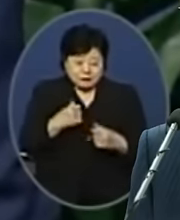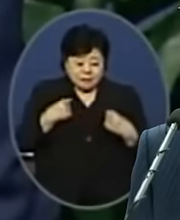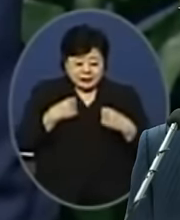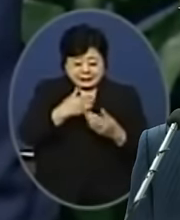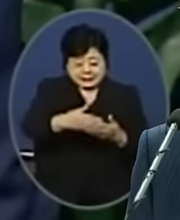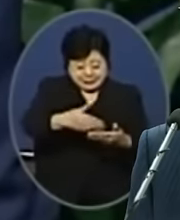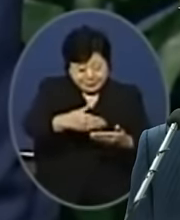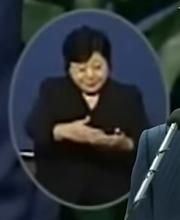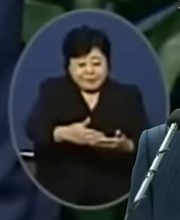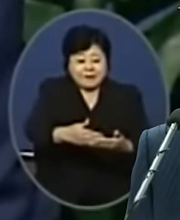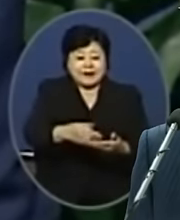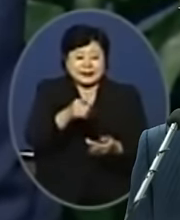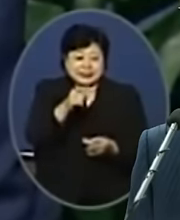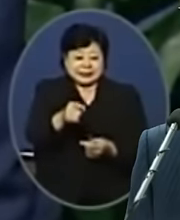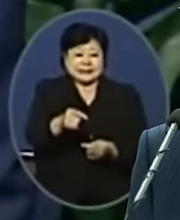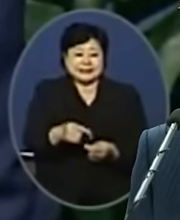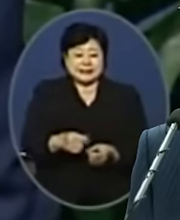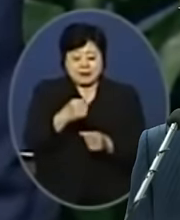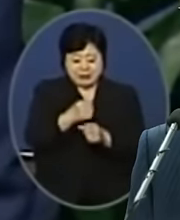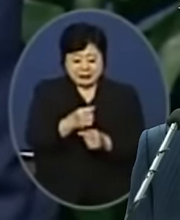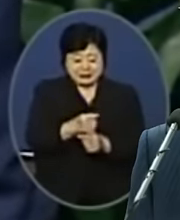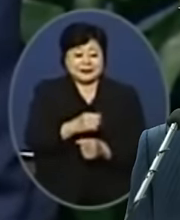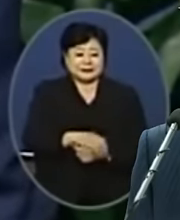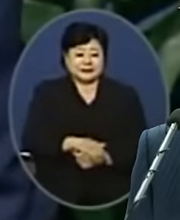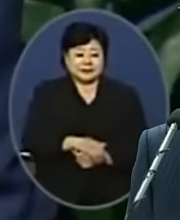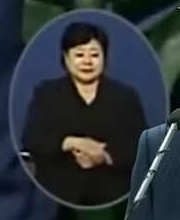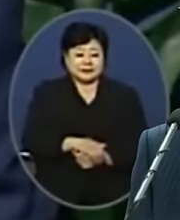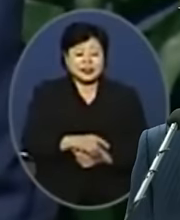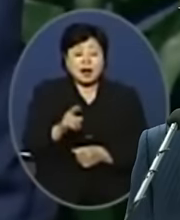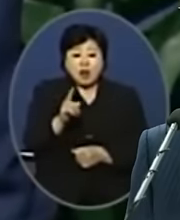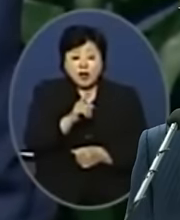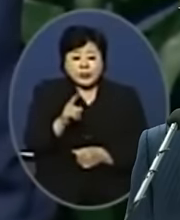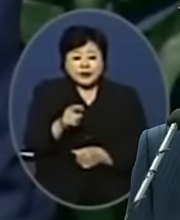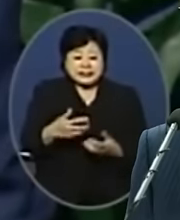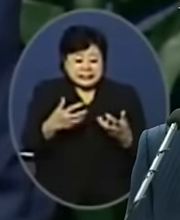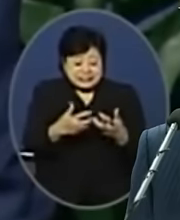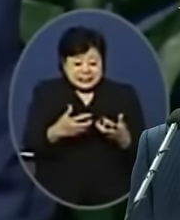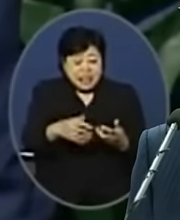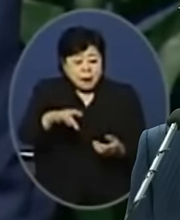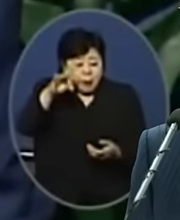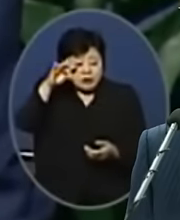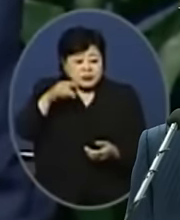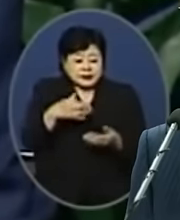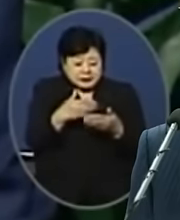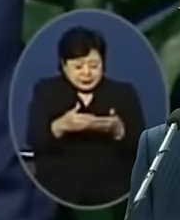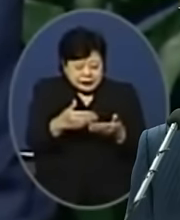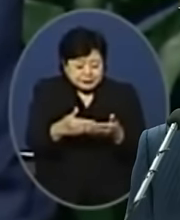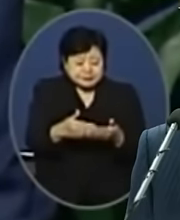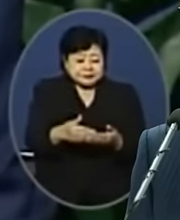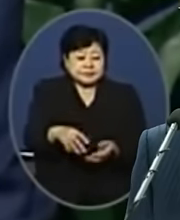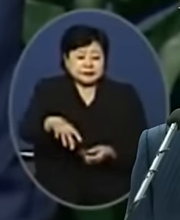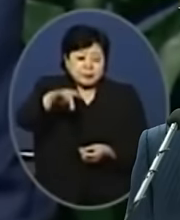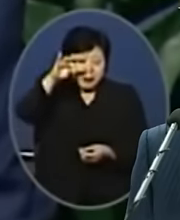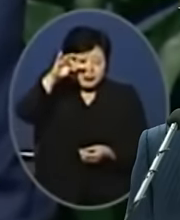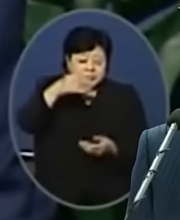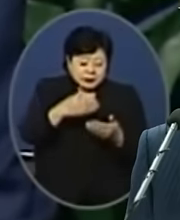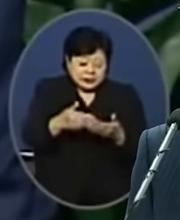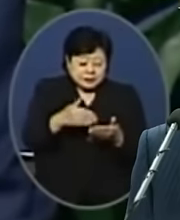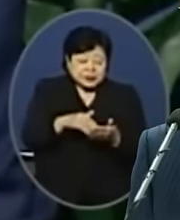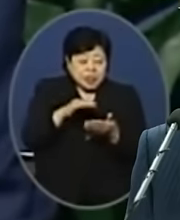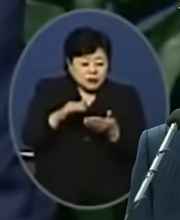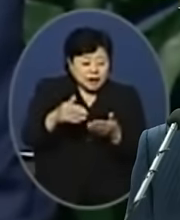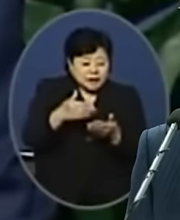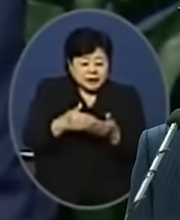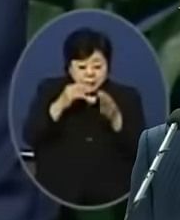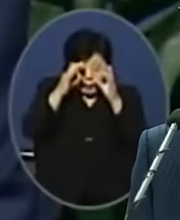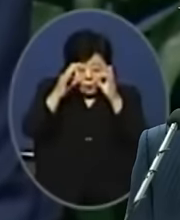그려놓고 그것을 만들지 않습니까? 어떠한 기계도 먼저 기계에 그려놓고 그